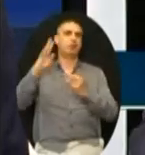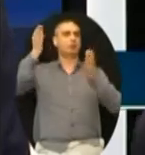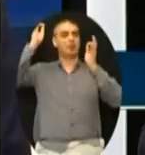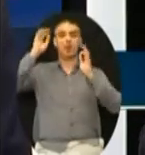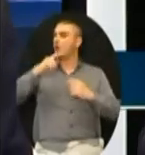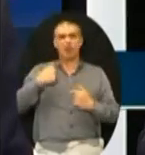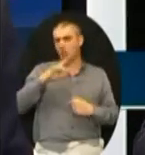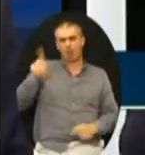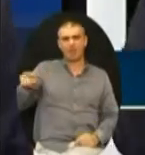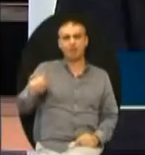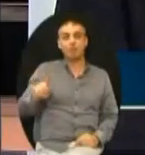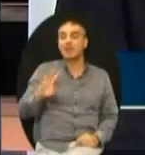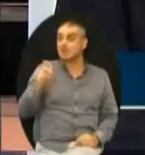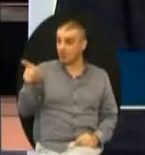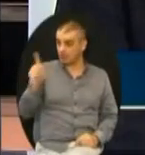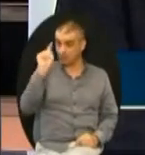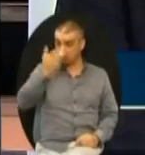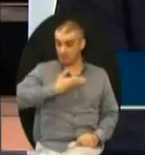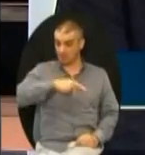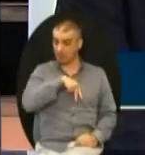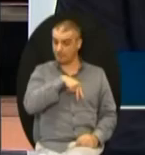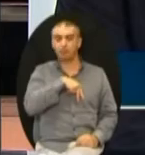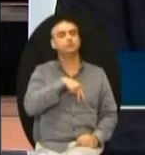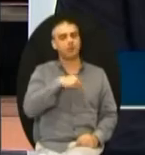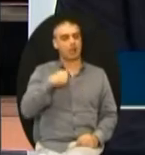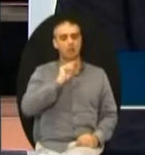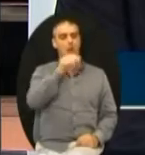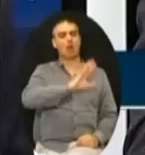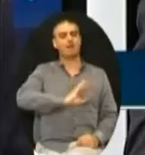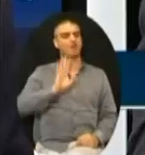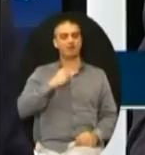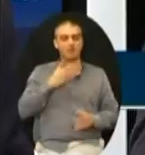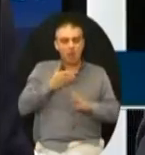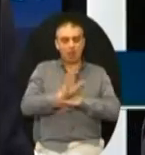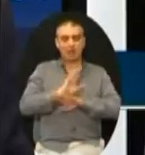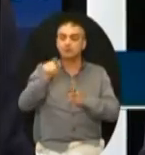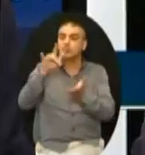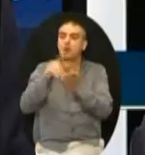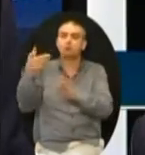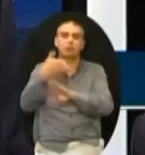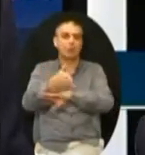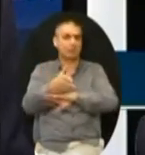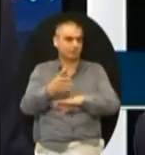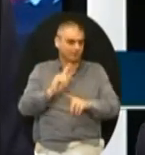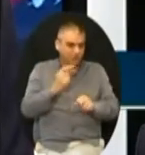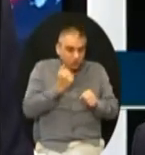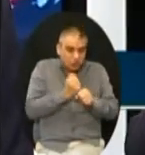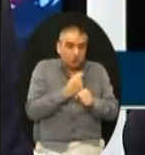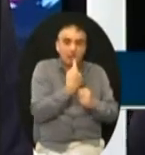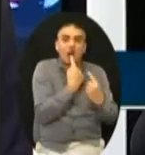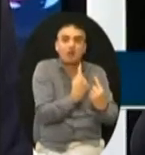משוכלל. זה לא שאני מחרים אותך, אבל אם אתה תלך לקבל פרס, אז אני לא אלך ולא אדרוך באותה במה שאתה נמצא. מי שמכניס את